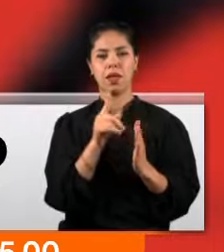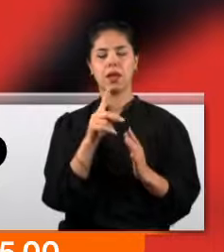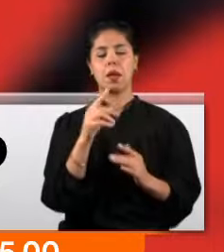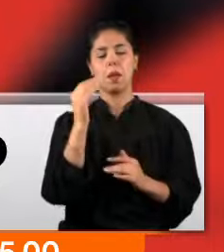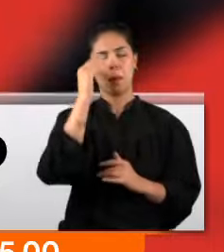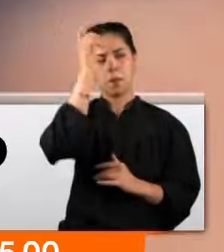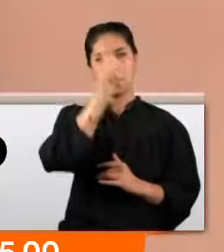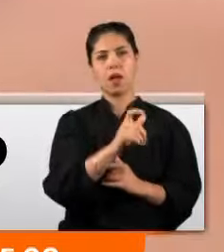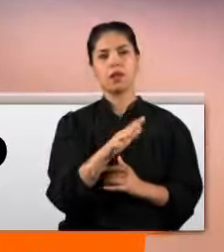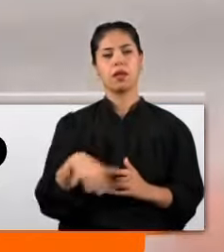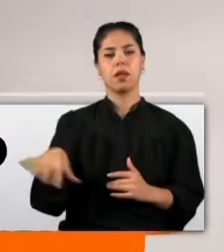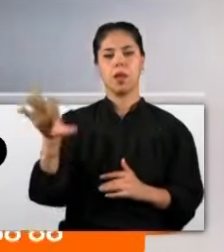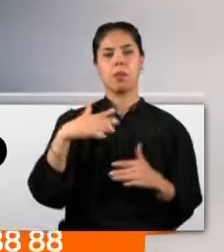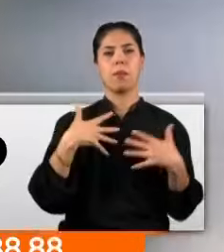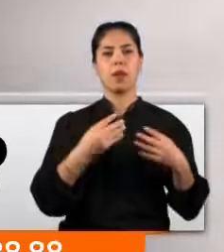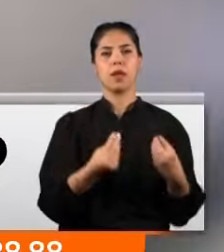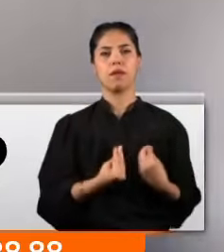yarattığı görüşünde.